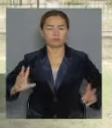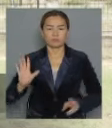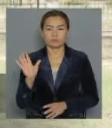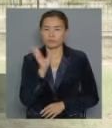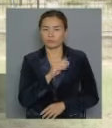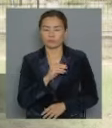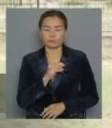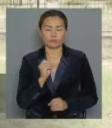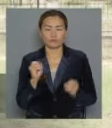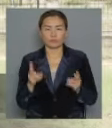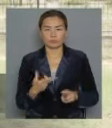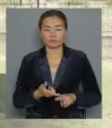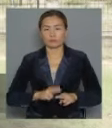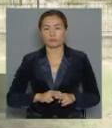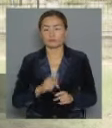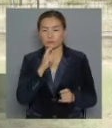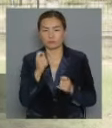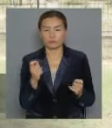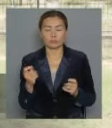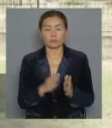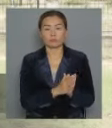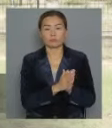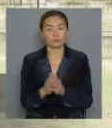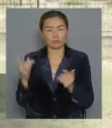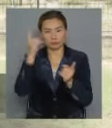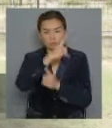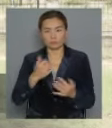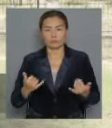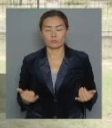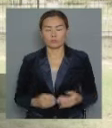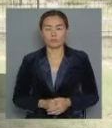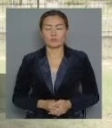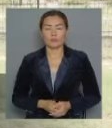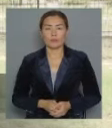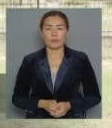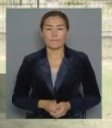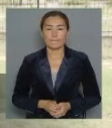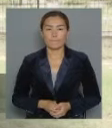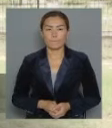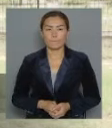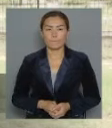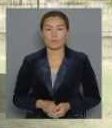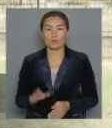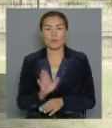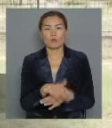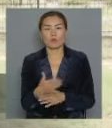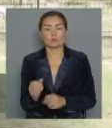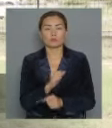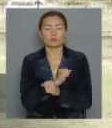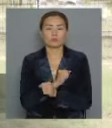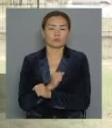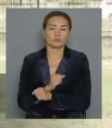өрттер орын алуда. Енді сіздерге айтатынымыз, қазіргі уақытта біздерде төтенше жағдай бөлімі мен қызметкерлерімен